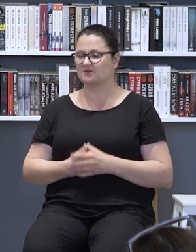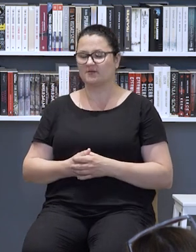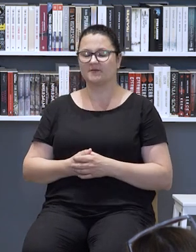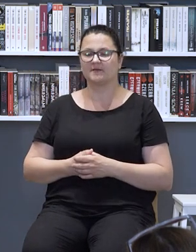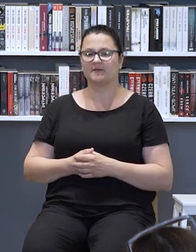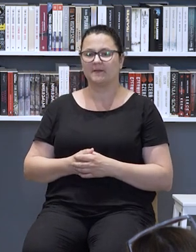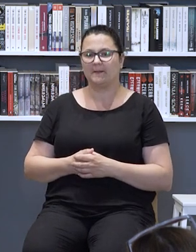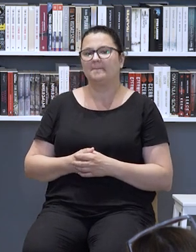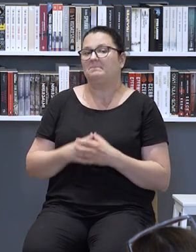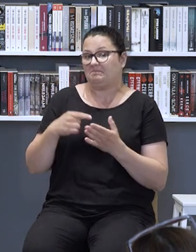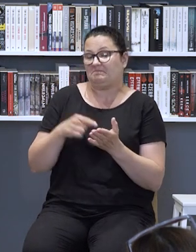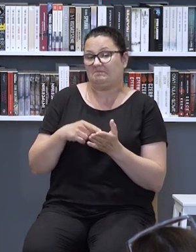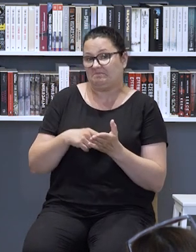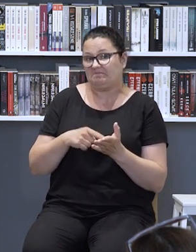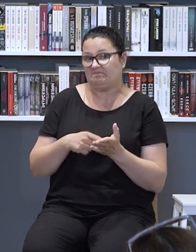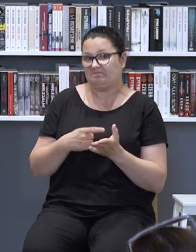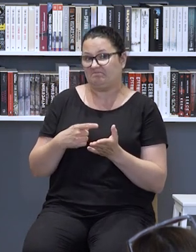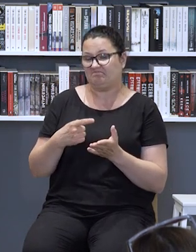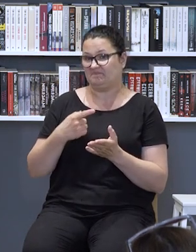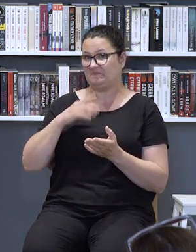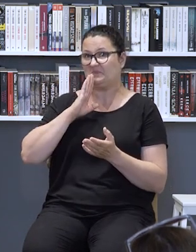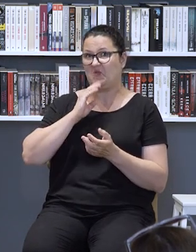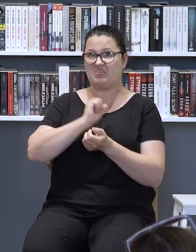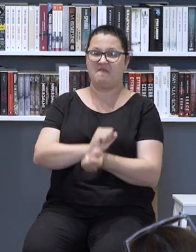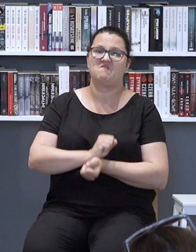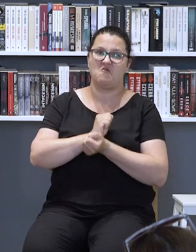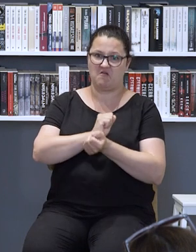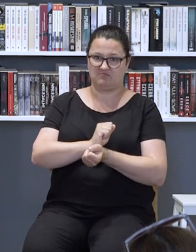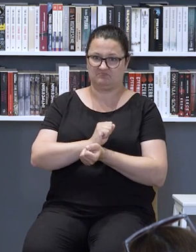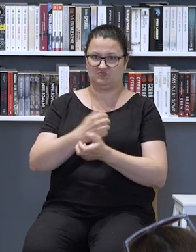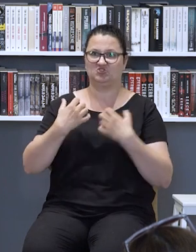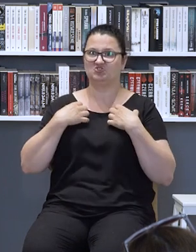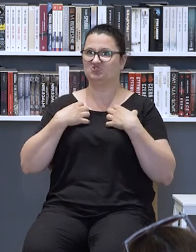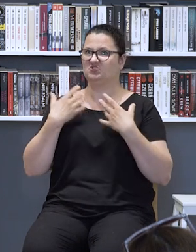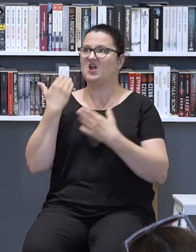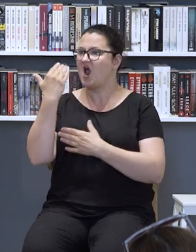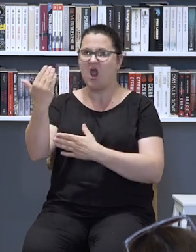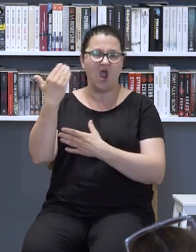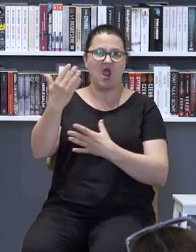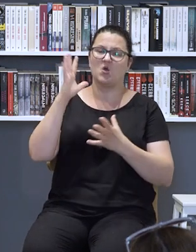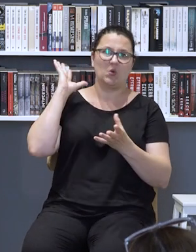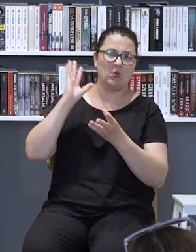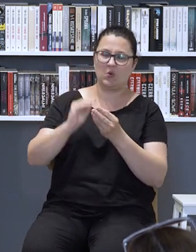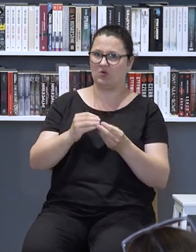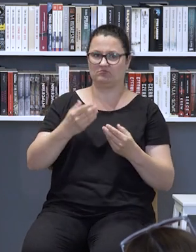No i to było jak niewola, jak koniec życia, nie? Facet, który jest,